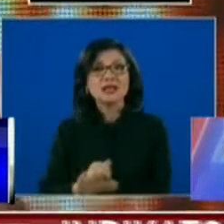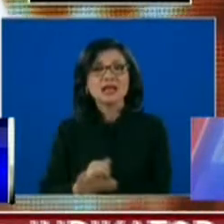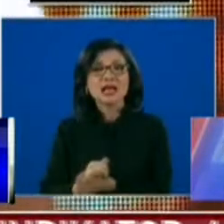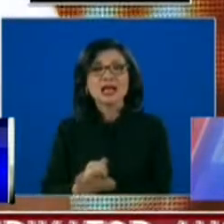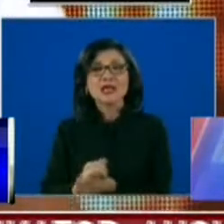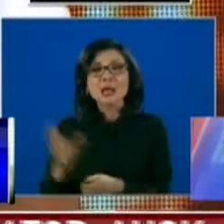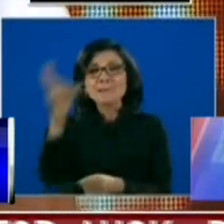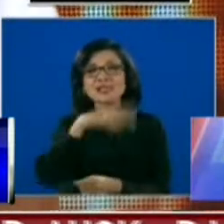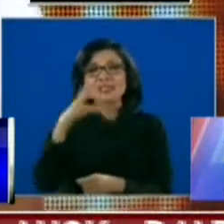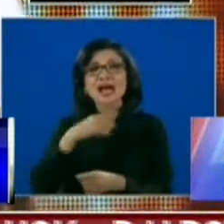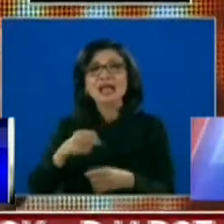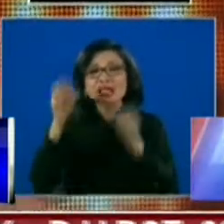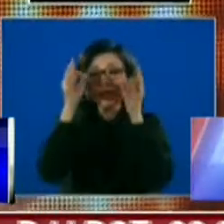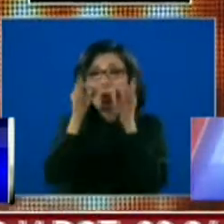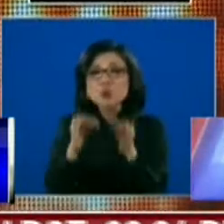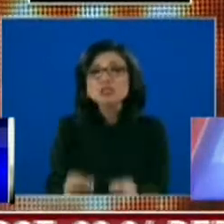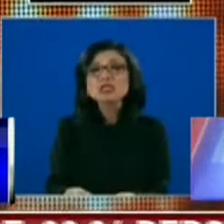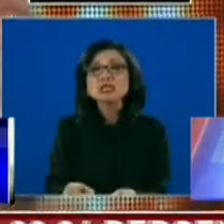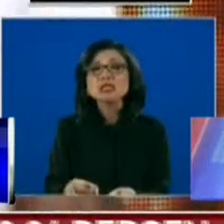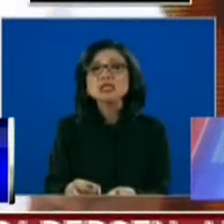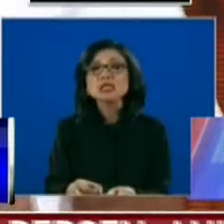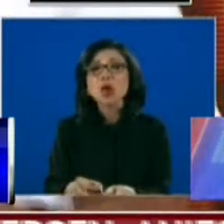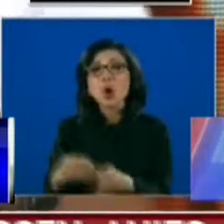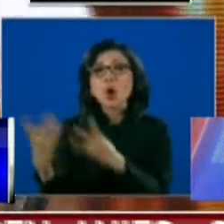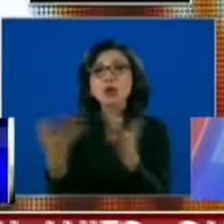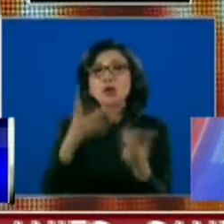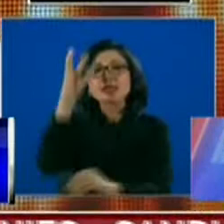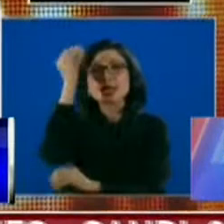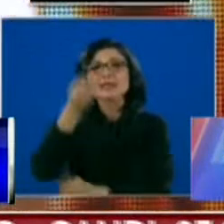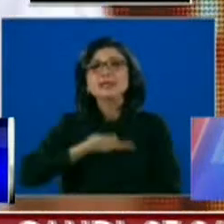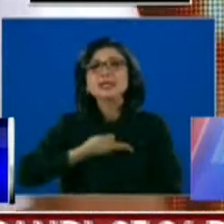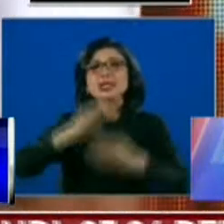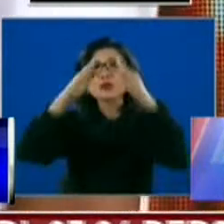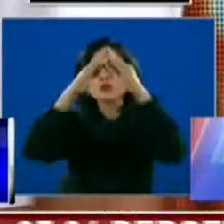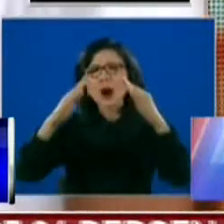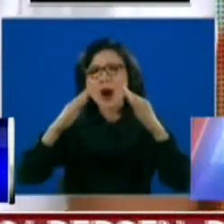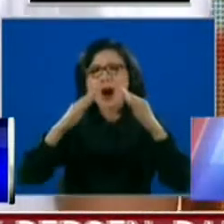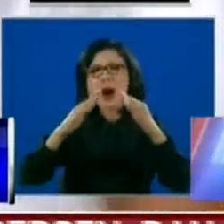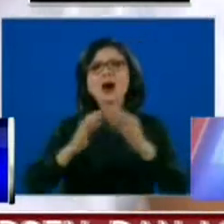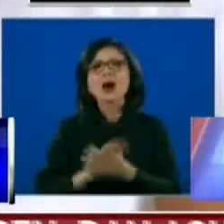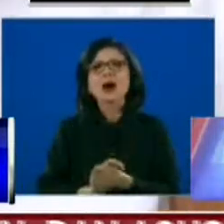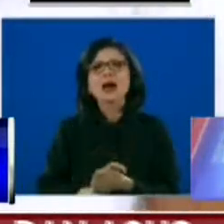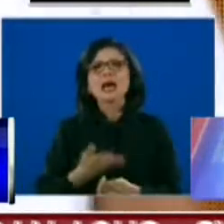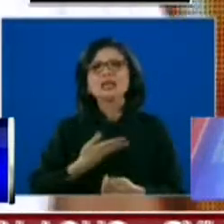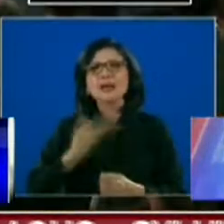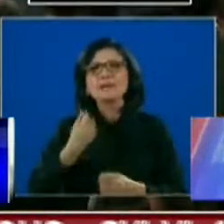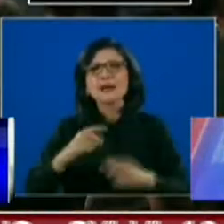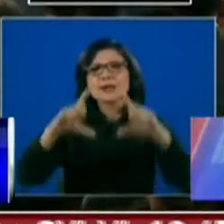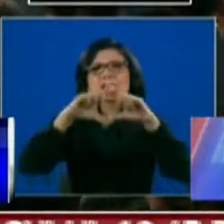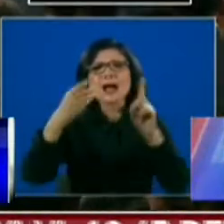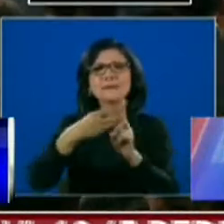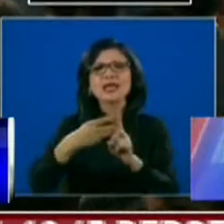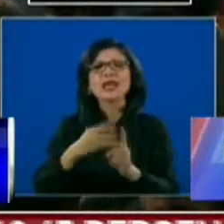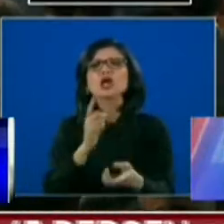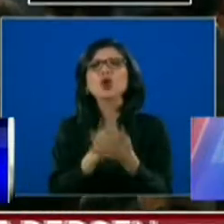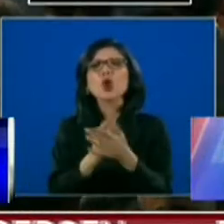mencari solusinya. Warga Jakarta menginginkan perumahan. Saya diminta Mas Anies, bro, tolong